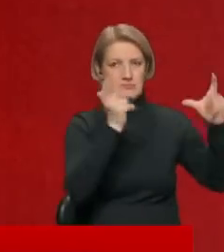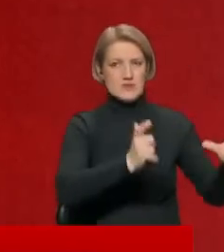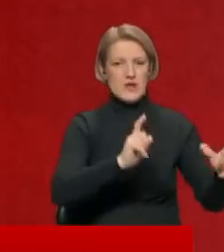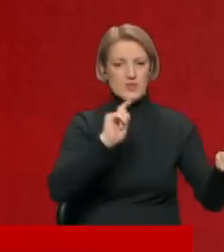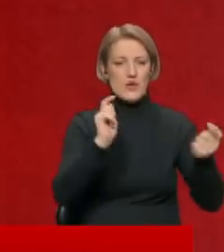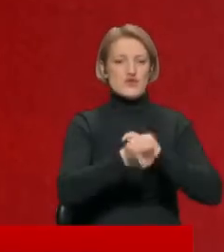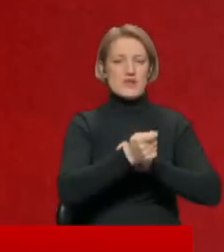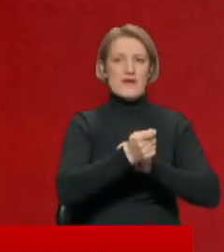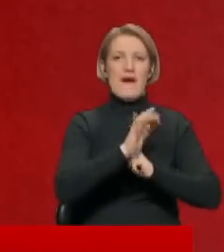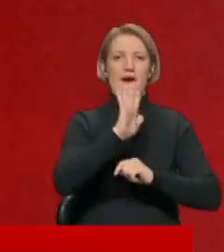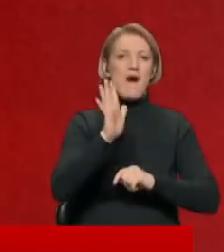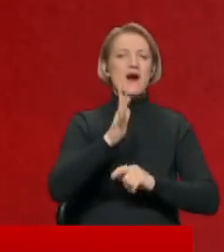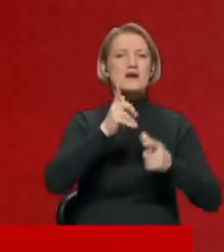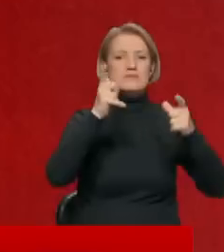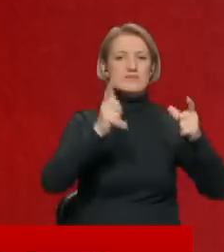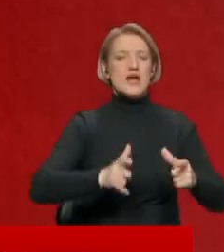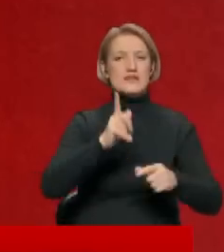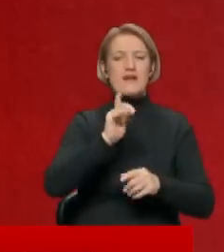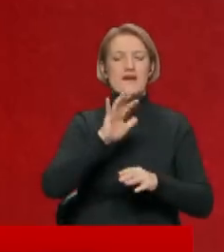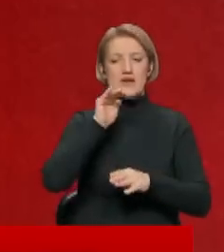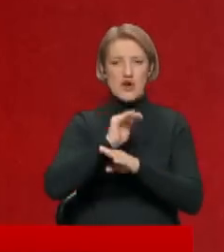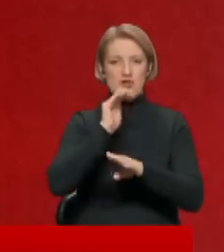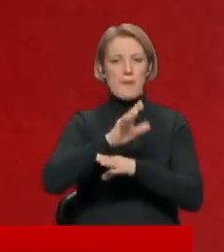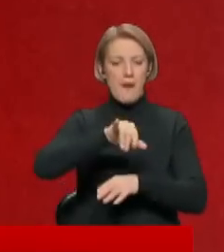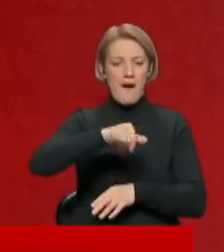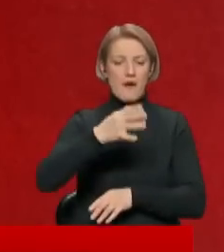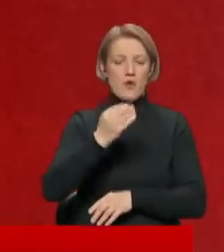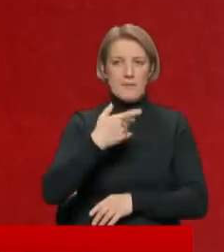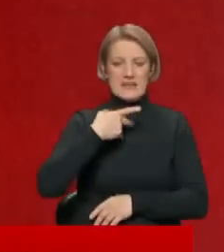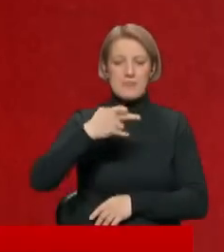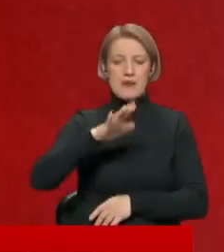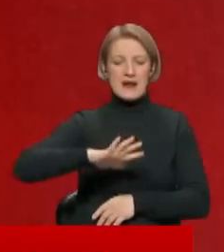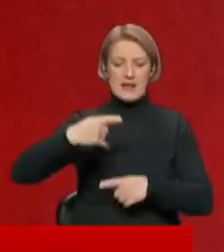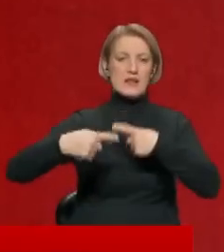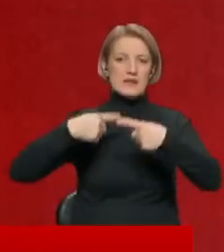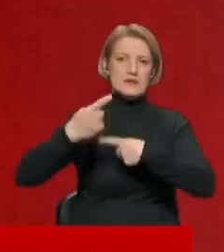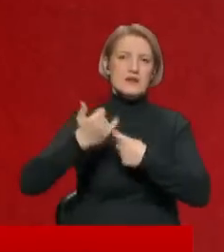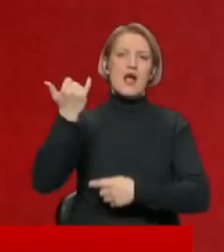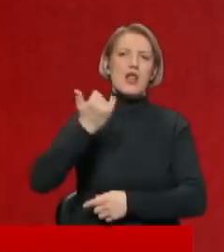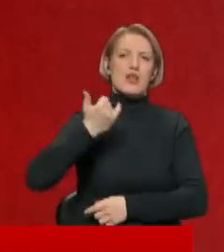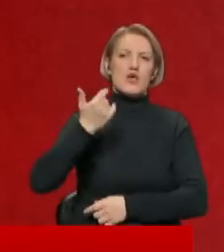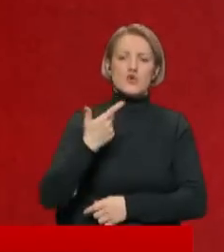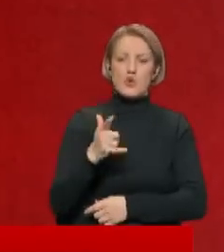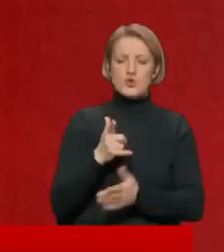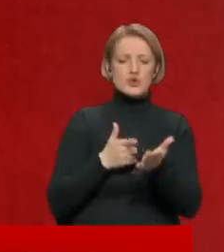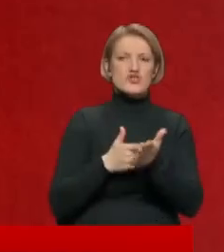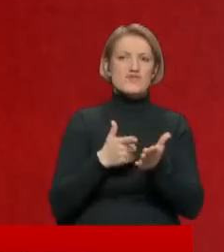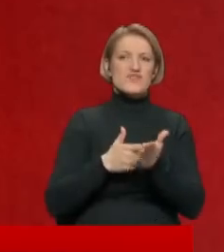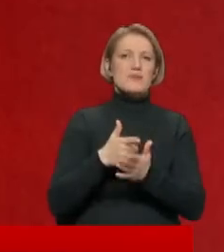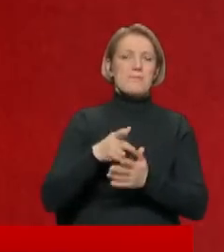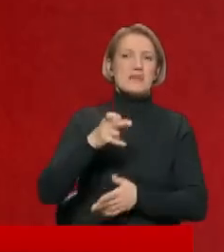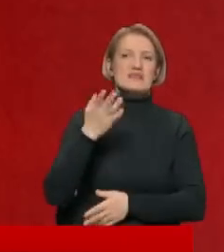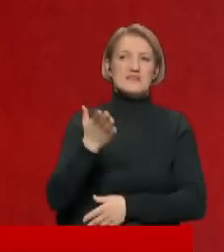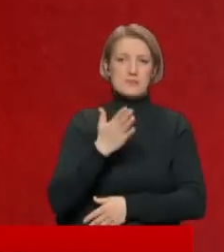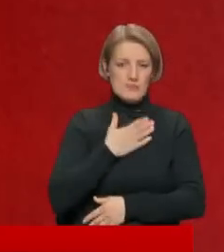yaşam her geçen gün ağırlaşıyor zaman zaman bizim partimiz geleneğimiz eleştirilir geçmişti köylünün çiftçinin Partisi diye